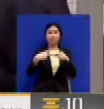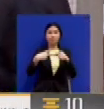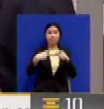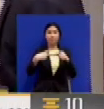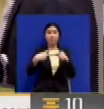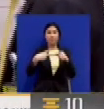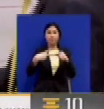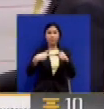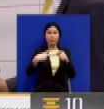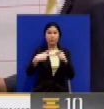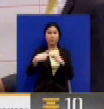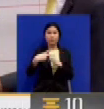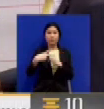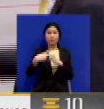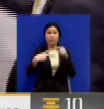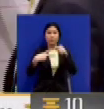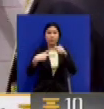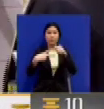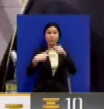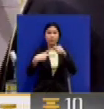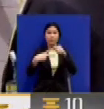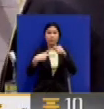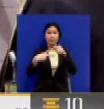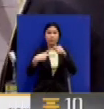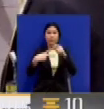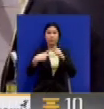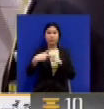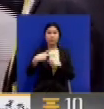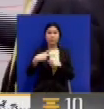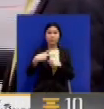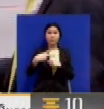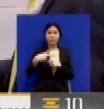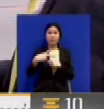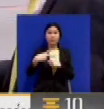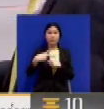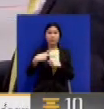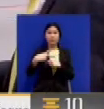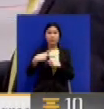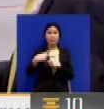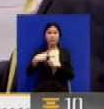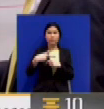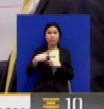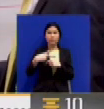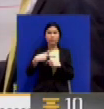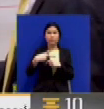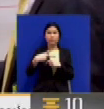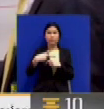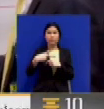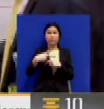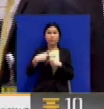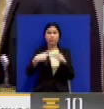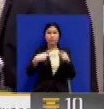ก็กลับเข้ามาที่ประชุมเนี่ยก็มาขอมาบอกว่าโหวตผิดจะขอเอาคะแนนของตัวเองเนี่ยไปอีกฝั่งนึ